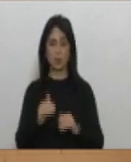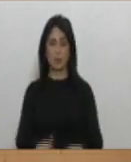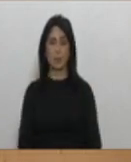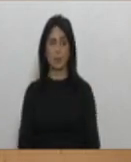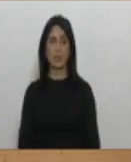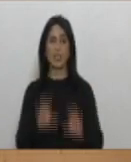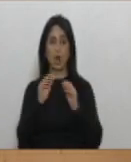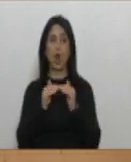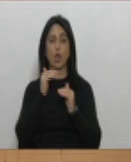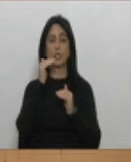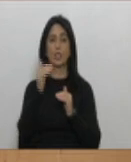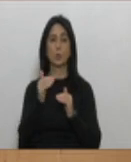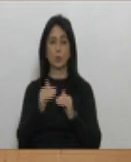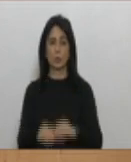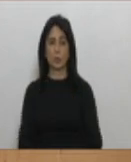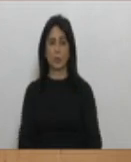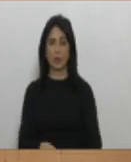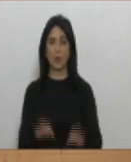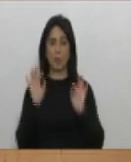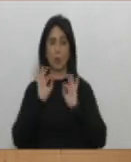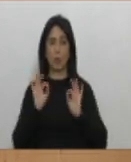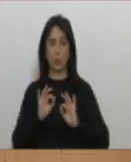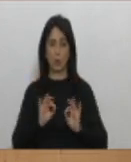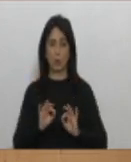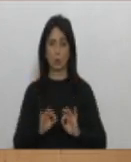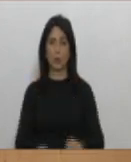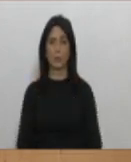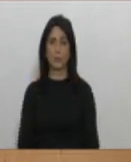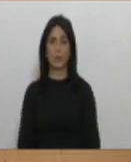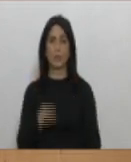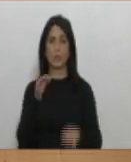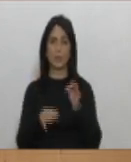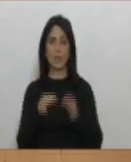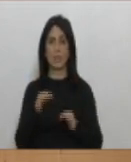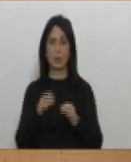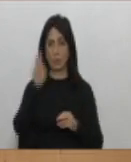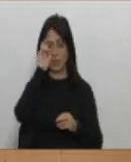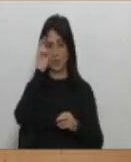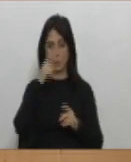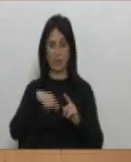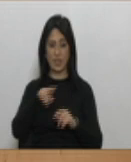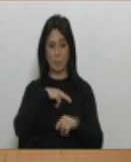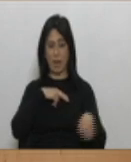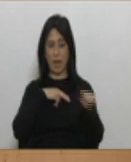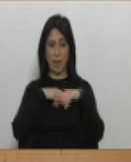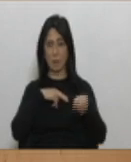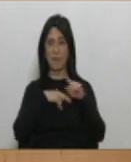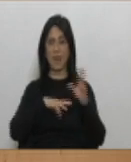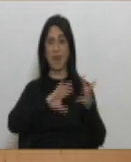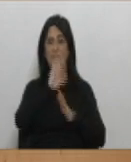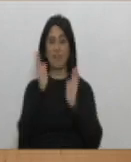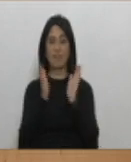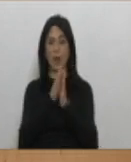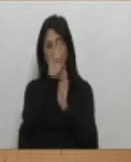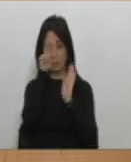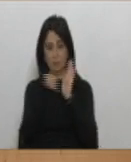Და კონსტიტუცია, პროკურატურა, სასამართლო, მთავრობა, ეს პარლამენტი, ყველაფერი